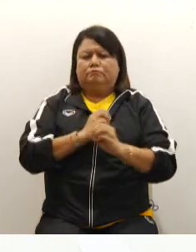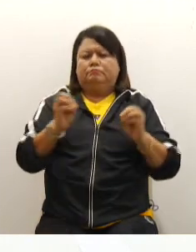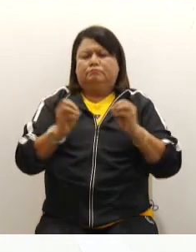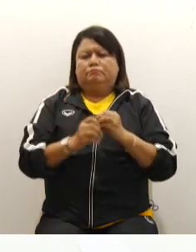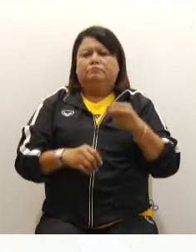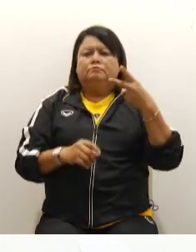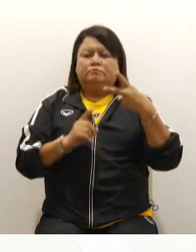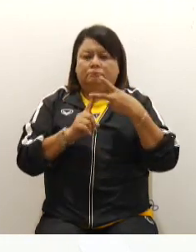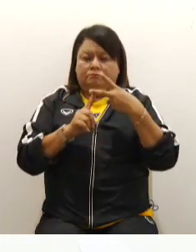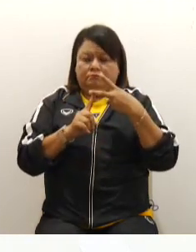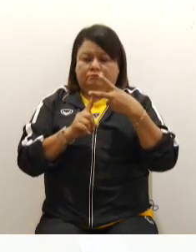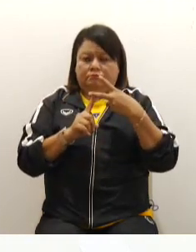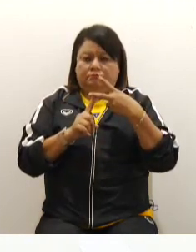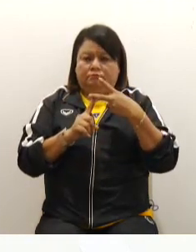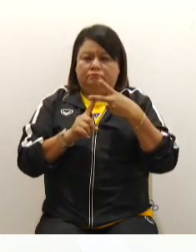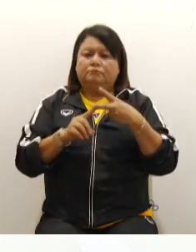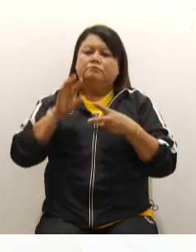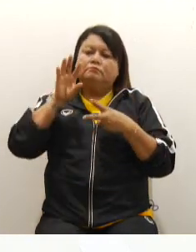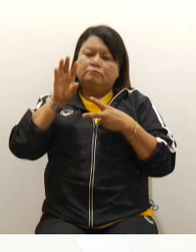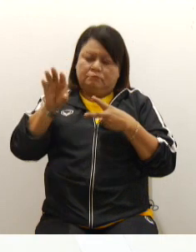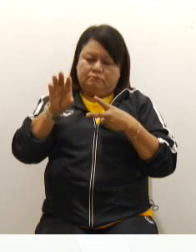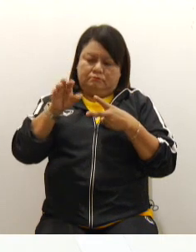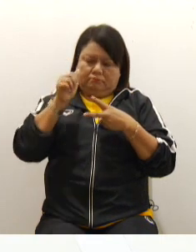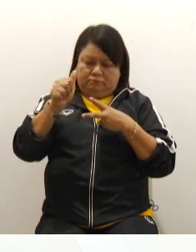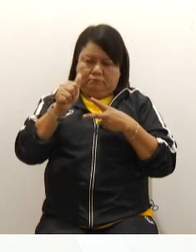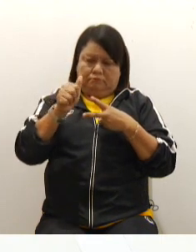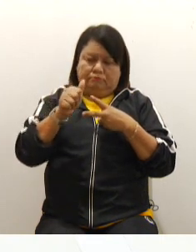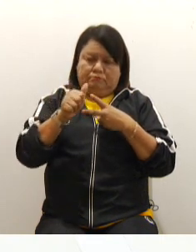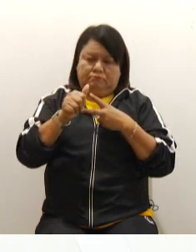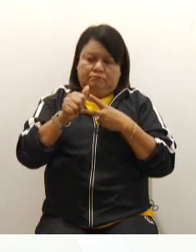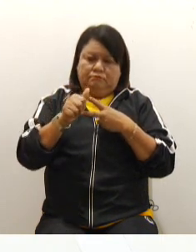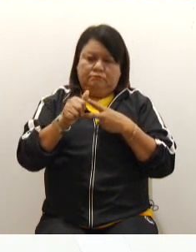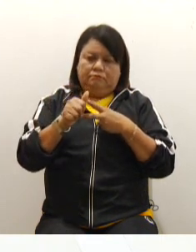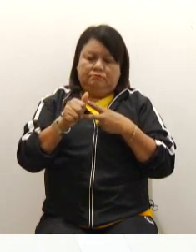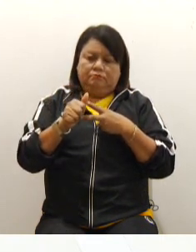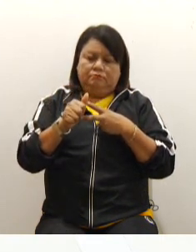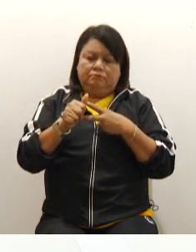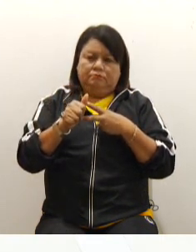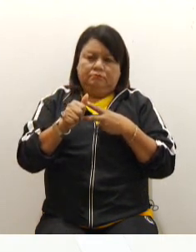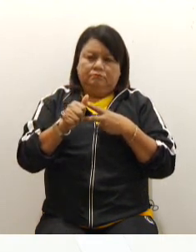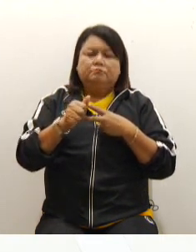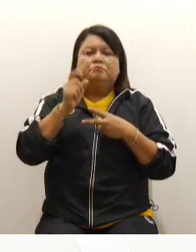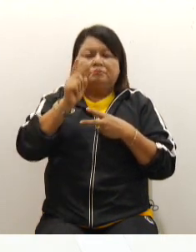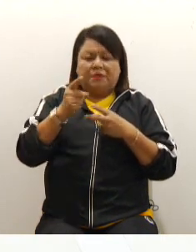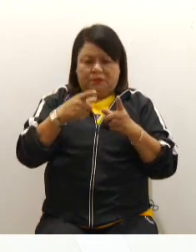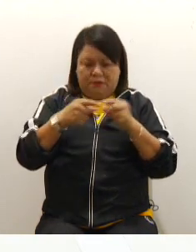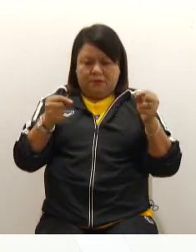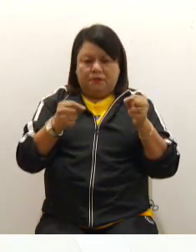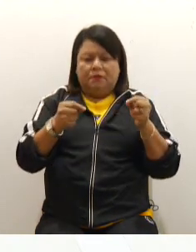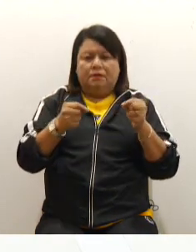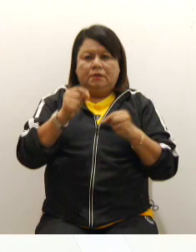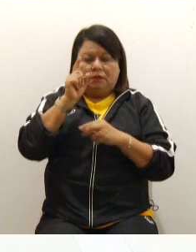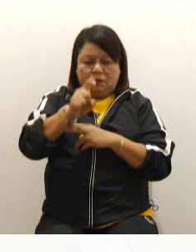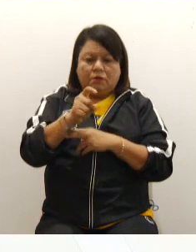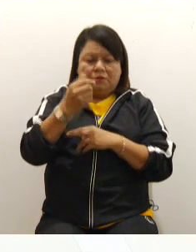ที่2นะครับ G อันที่2คือการติดตั้งที่ดี Goose Installation นะครับ Installation เนี่ยถือว่าเป็นเรื่องที่จะต้อง